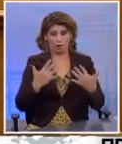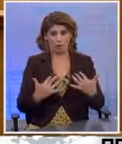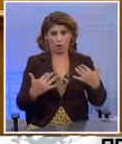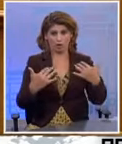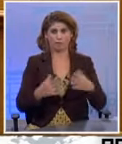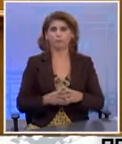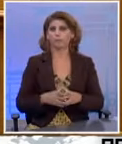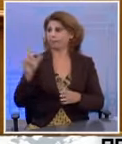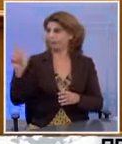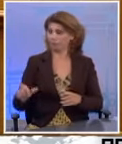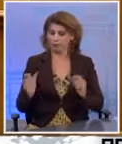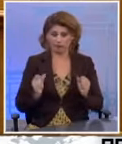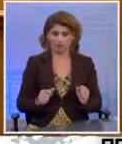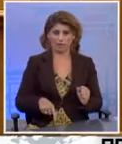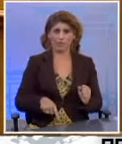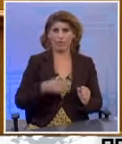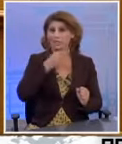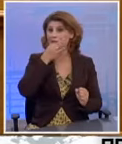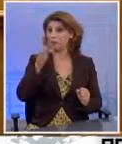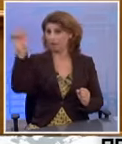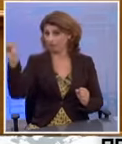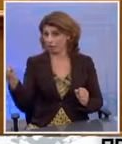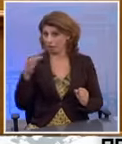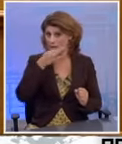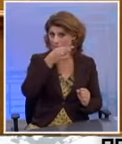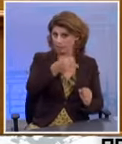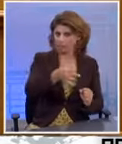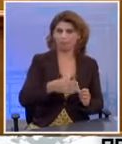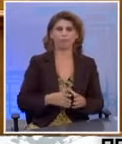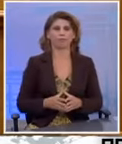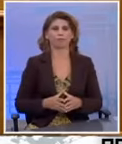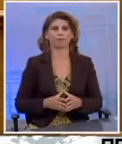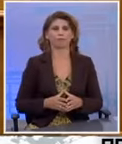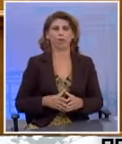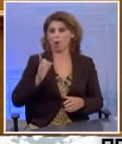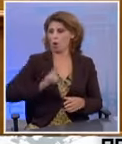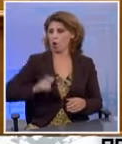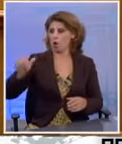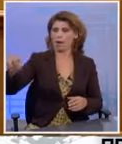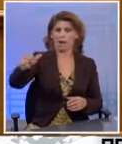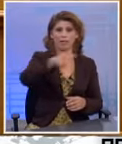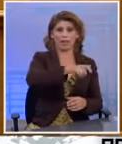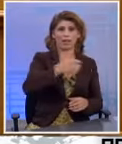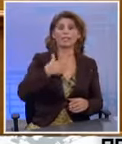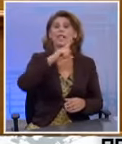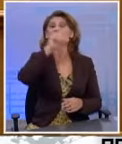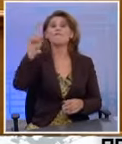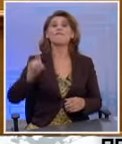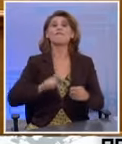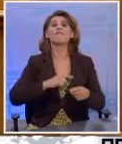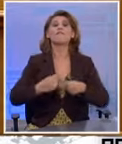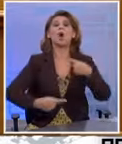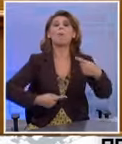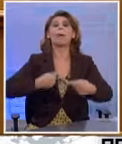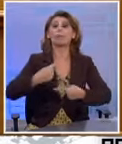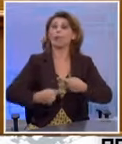μιλήσατε σε αυτό εδώ το βήμα λέγοντας ότι ο καθένας από εμάς είναι τα βιώματά του. Και θα συμφωνήσω μαζί σας.